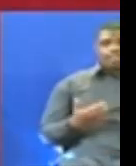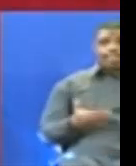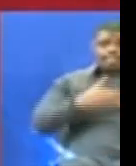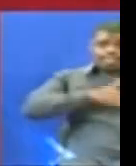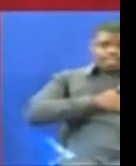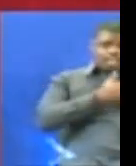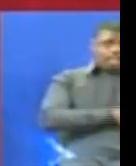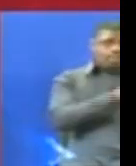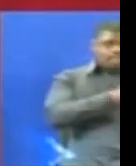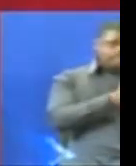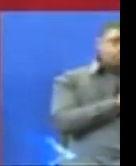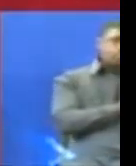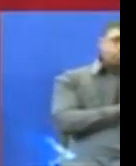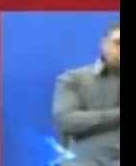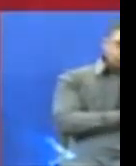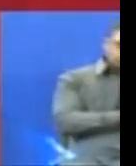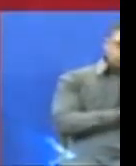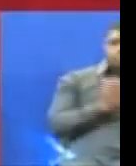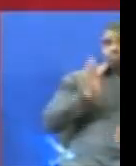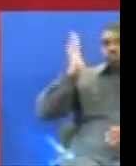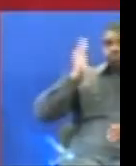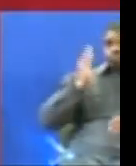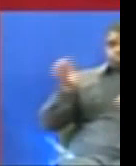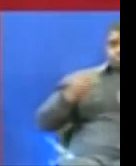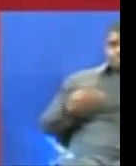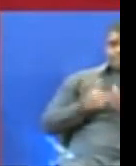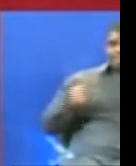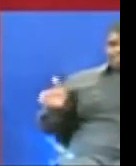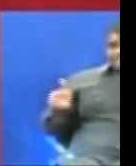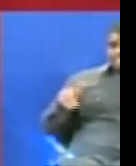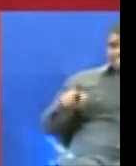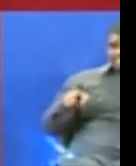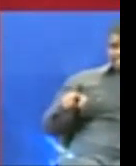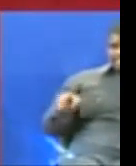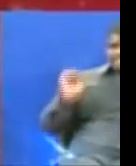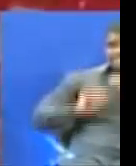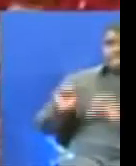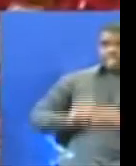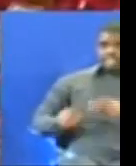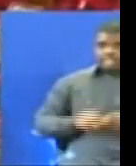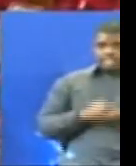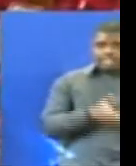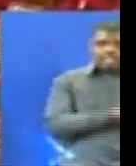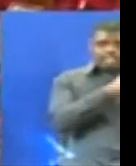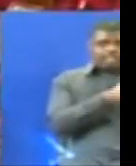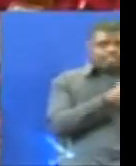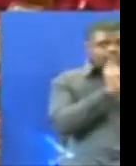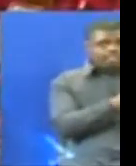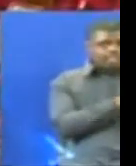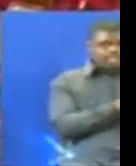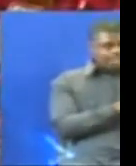kwanza nimshukuru Mwenyezi Mungu kunipa nafasi jioni hii na mimi kuchangia. Mheshimiwa Naibu Spika, mimi naomba nimshukuru